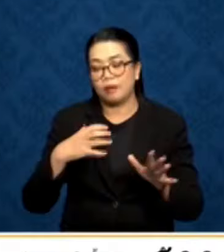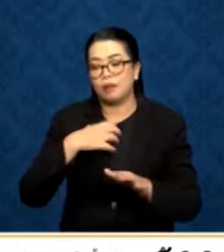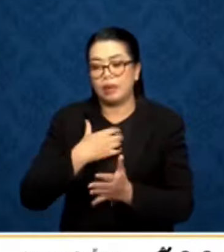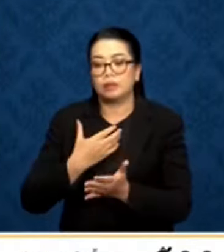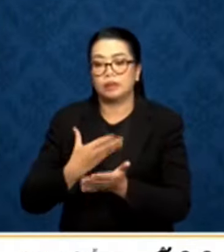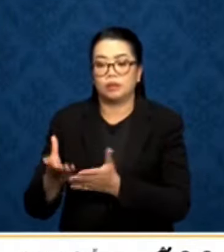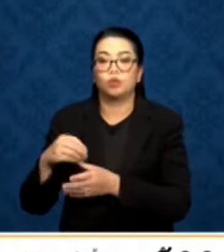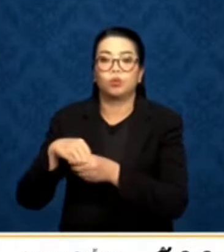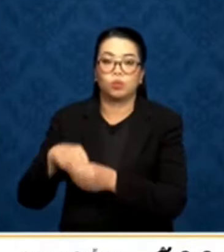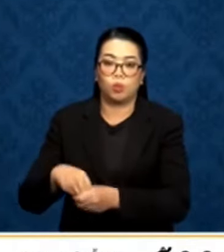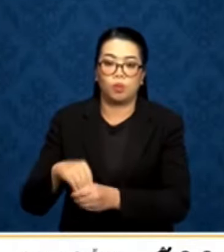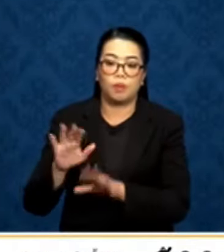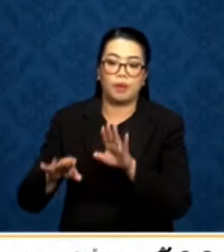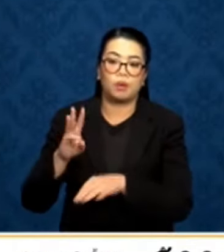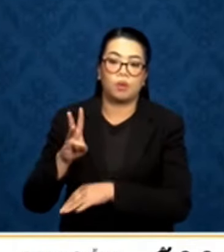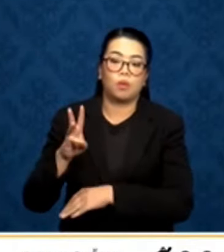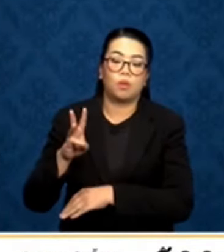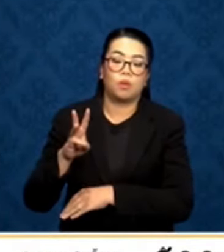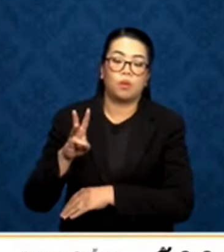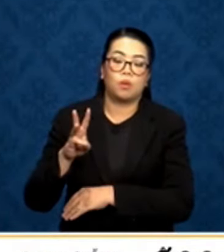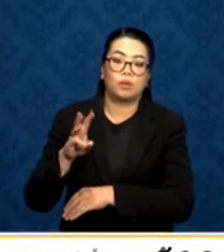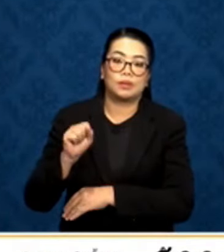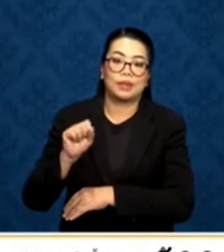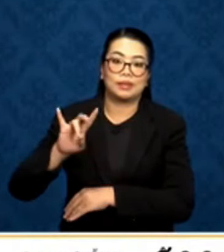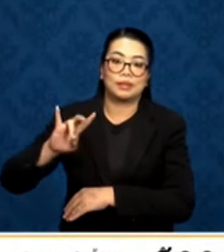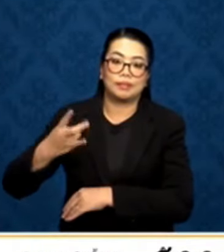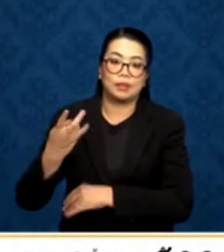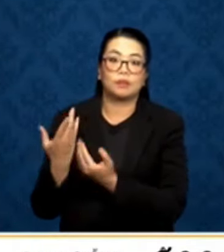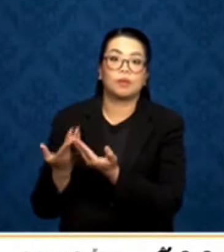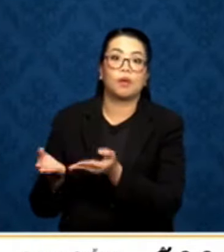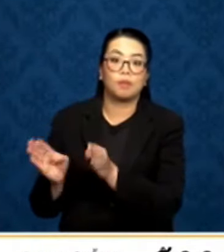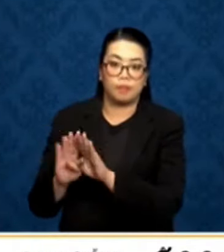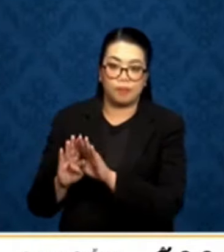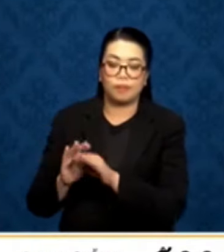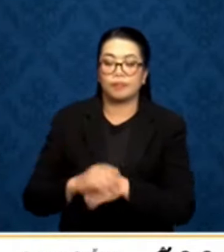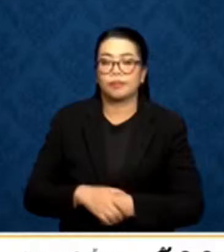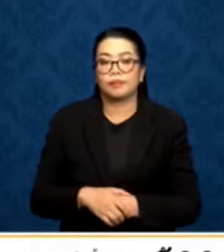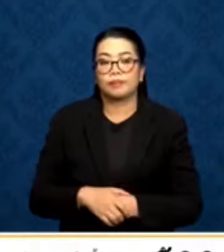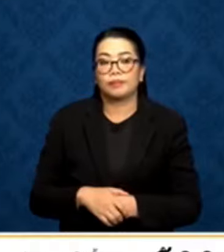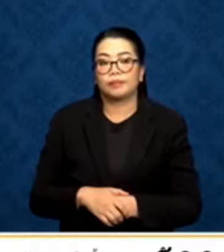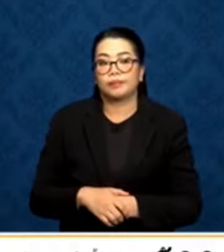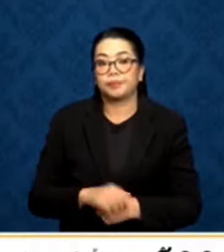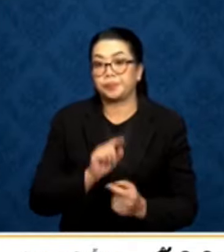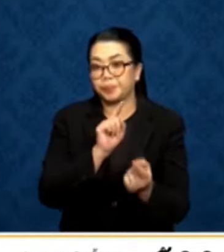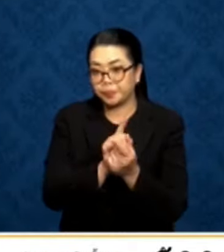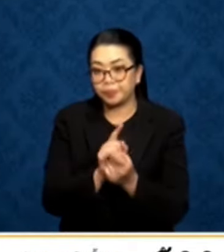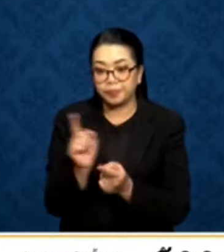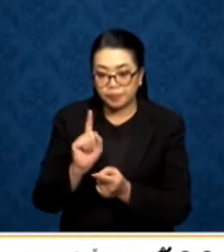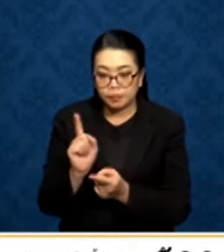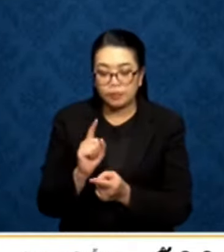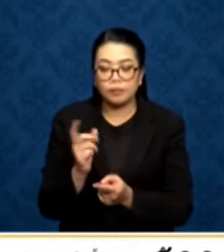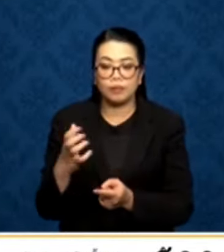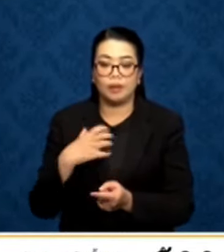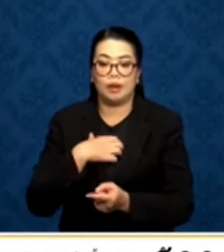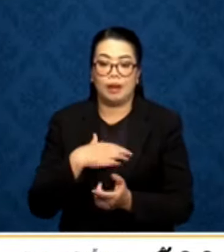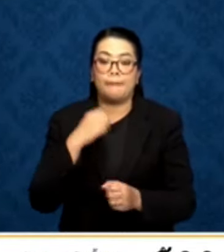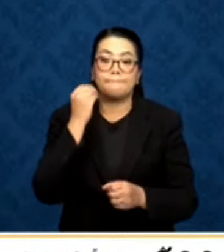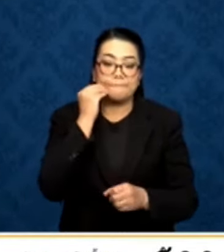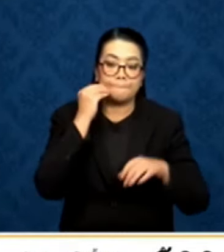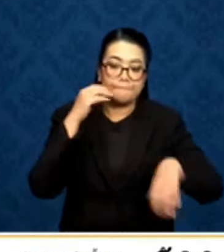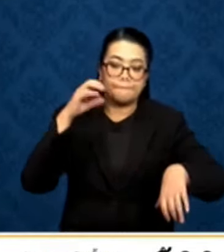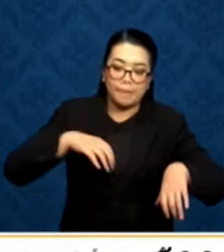ซื้ออยู่นะครับประมาณ 6เอ่อ 670,000ครัวเรือนนะครับดังนั้นจะเห็นว่าอัตราส่วนที่การเคหาดได้สร้าง